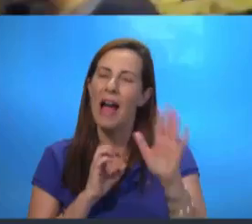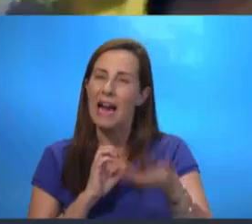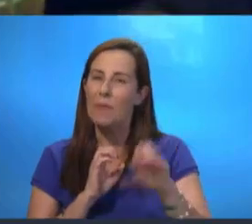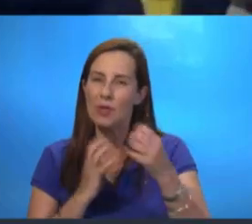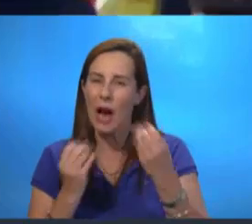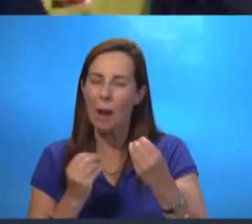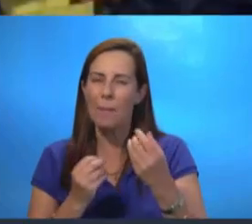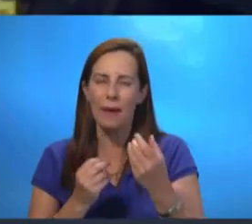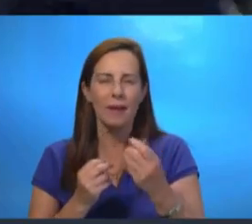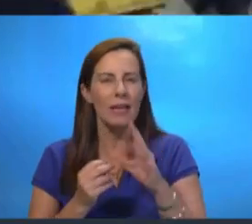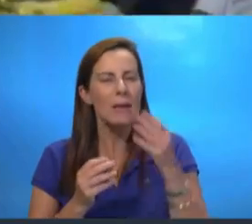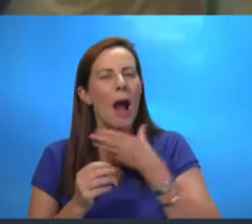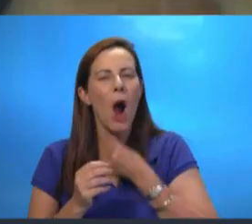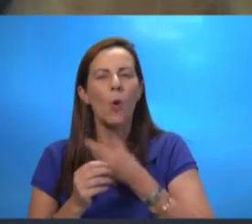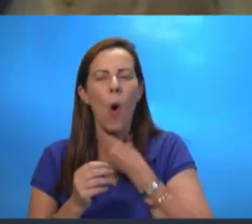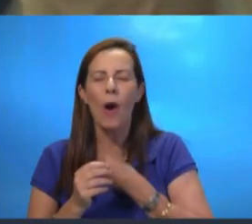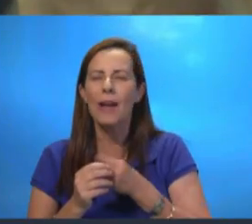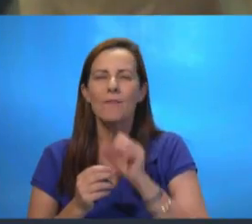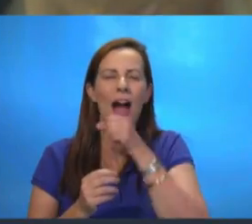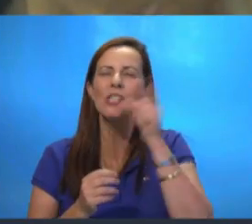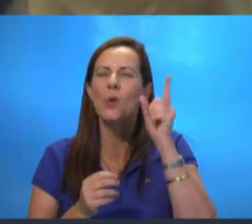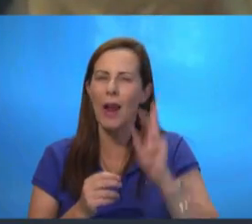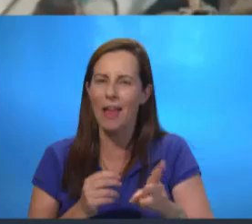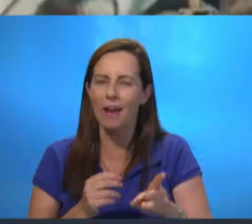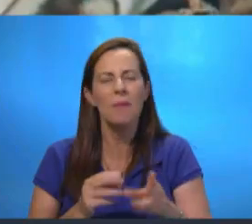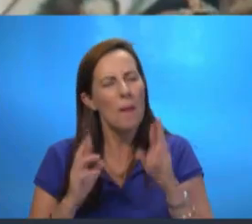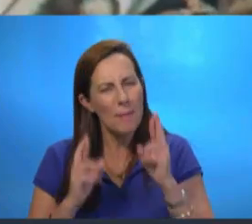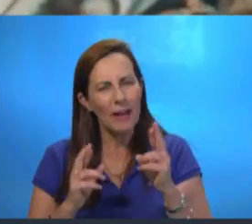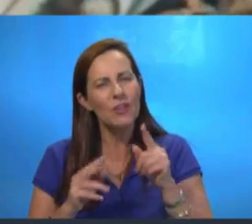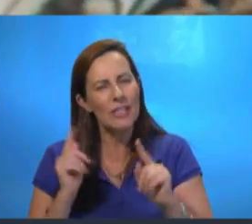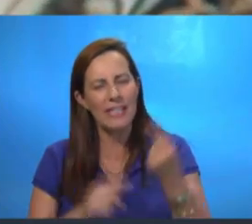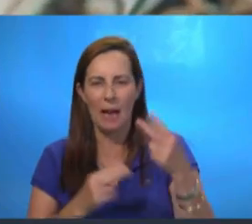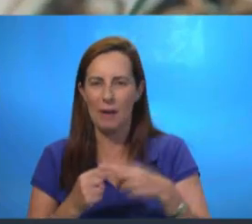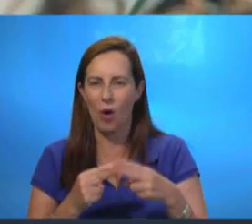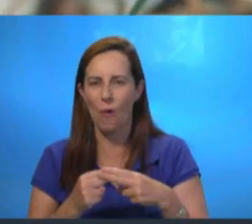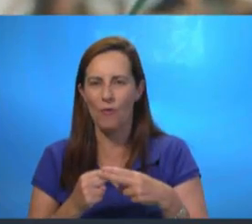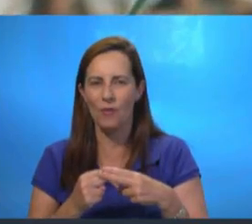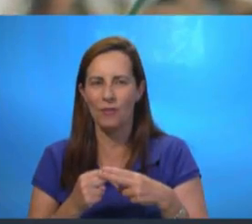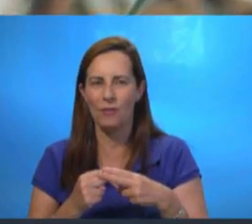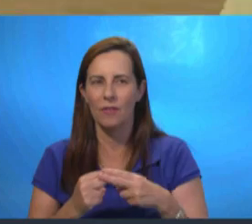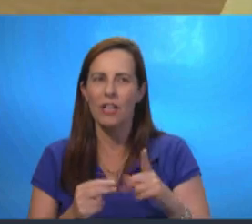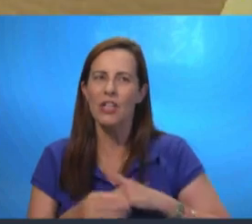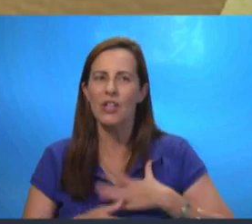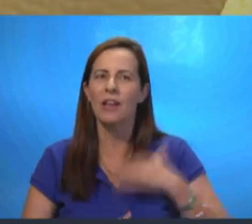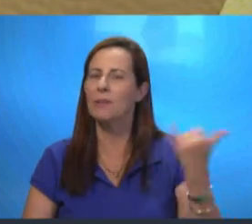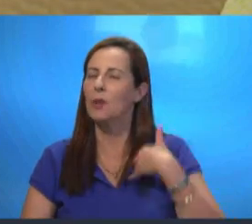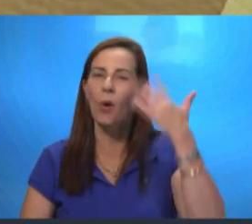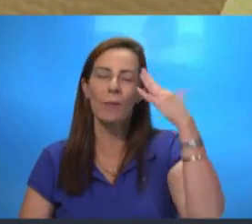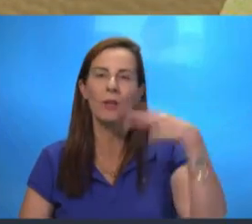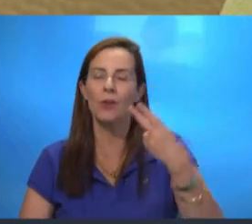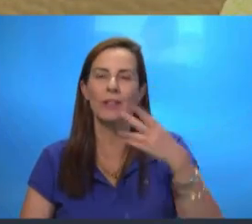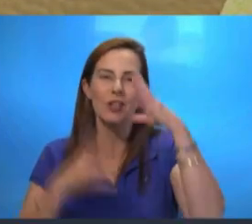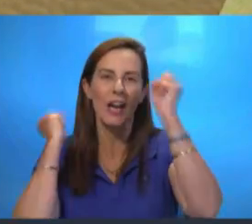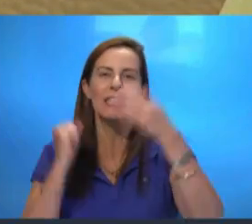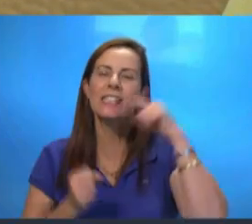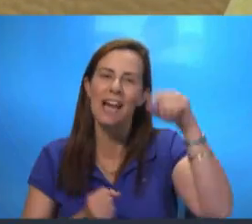מעטים שעם הגעגועים הנוסטלגיה וההיסטוריה מקווים שזה יקרה בקרוב באופן אישי אני תמיד חולמת להיות